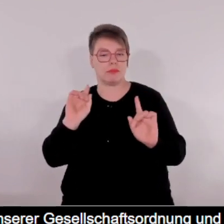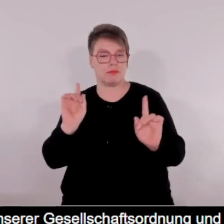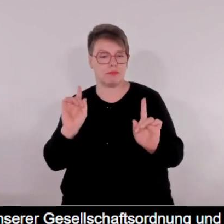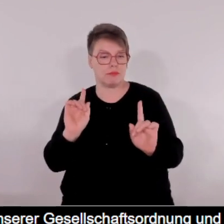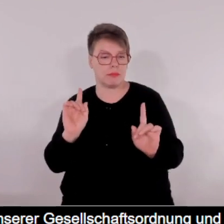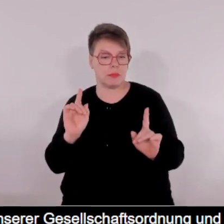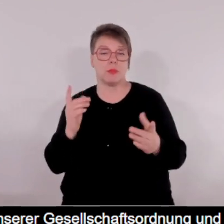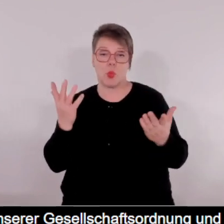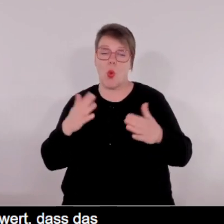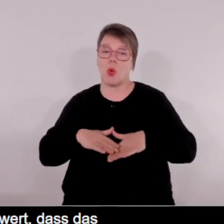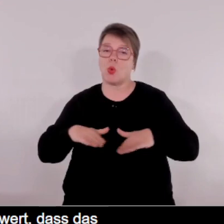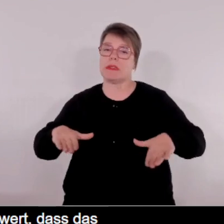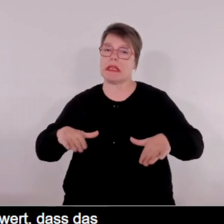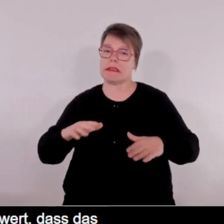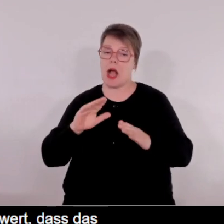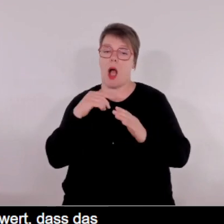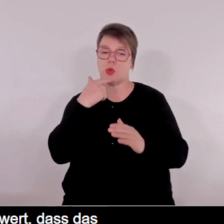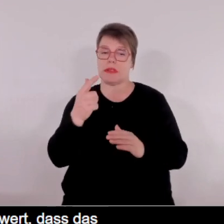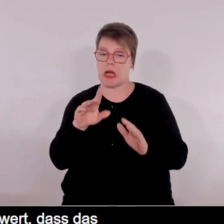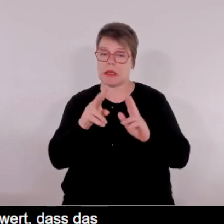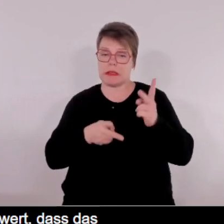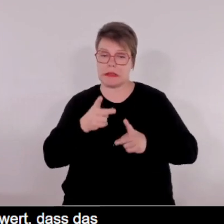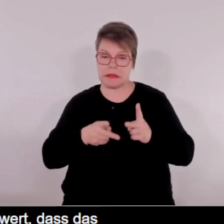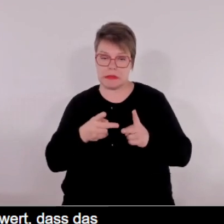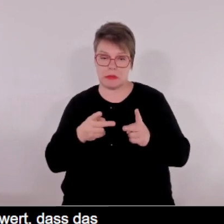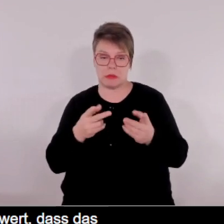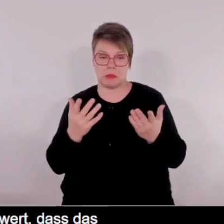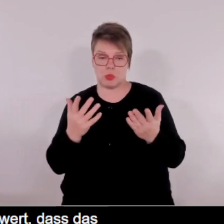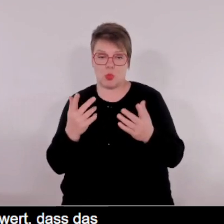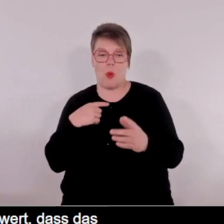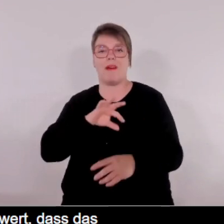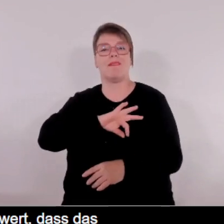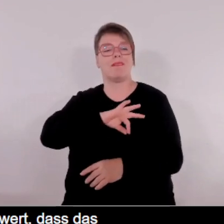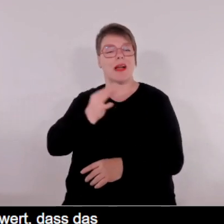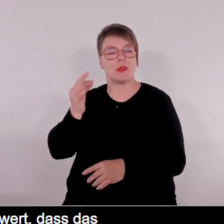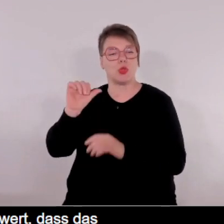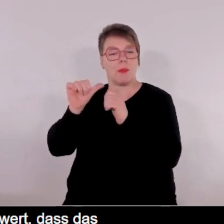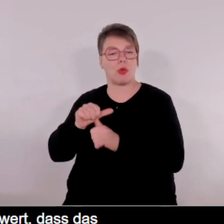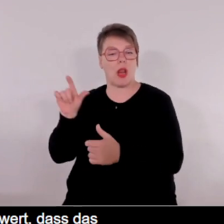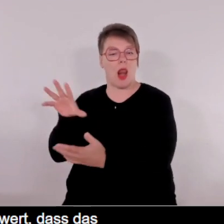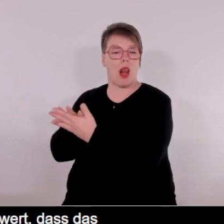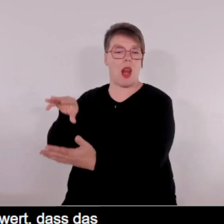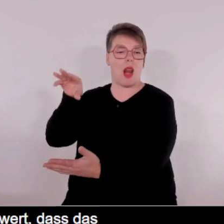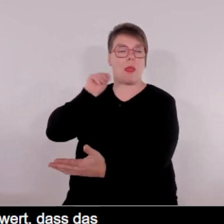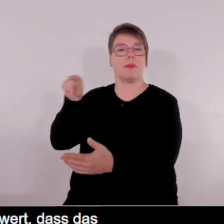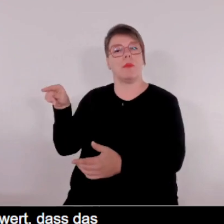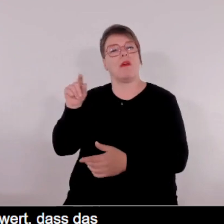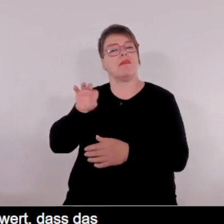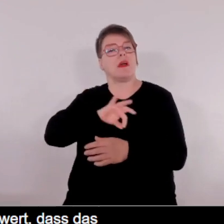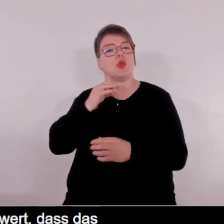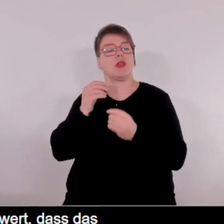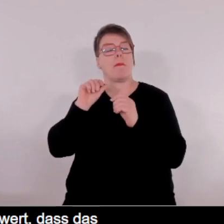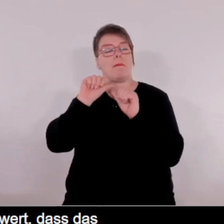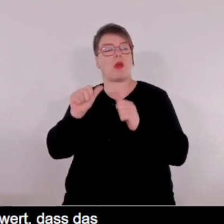und eben Verhältnis von Staat und Kirche, so wie wir das gewohnt sind, wie es im Grundgesetz niedergelegt hat. Denn,